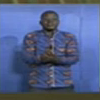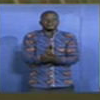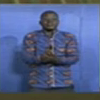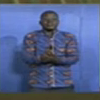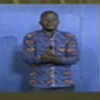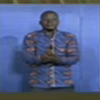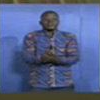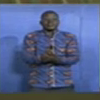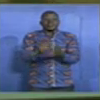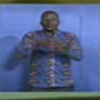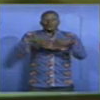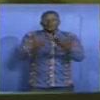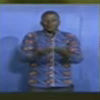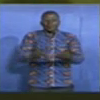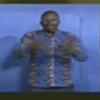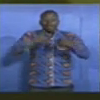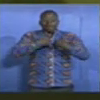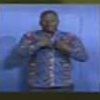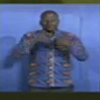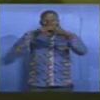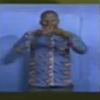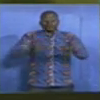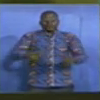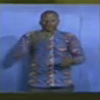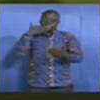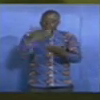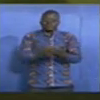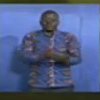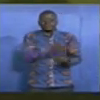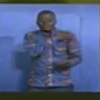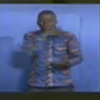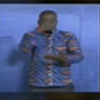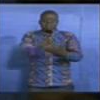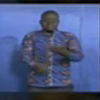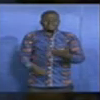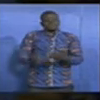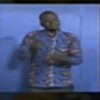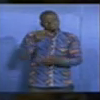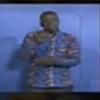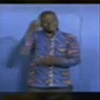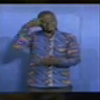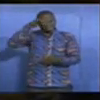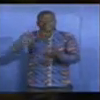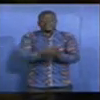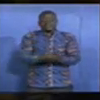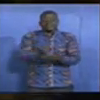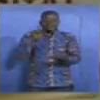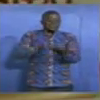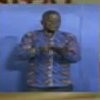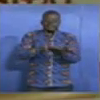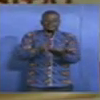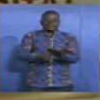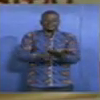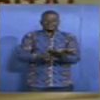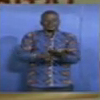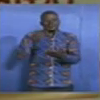Comment accéder à un logement décent et cela à un coût abordable? C'était tout l'enjeu des débats. Pour